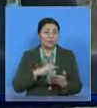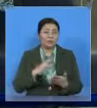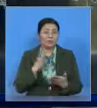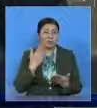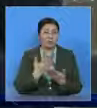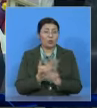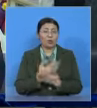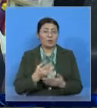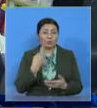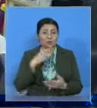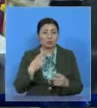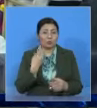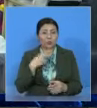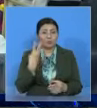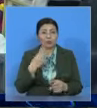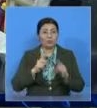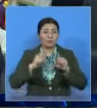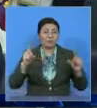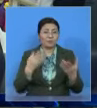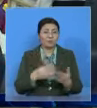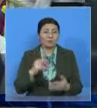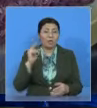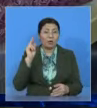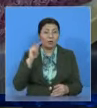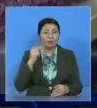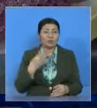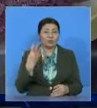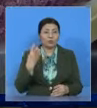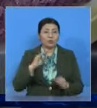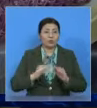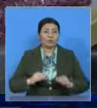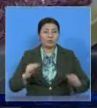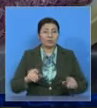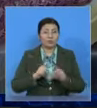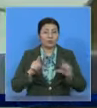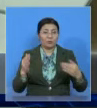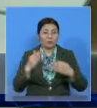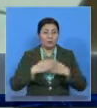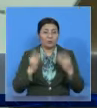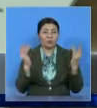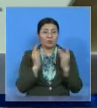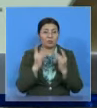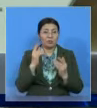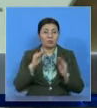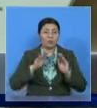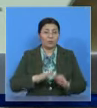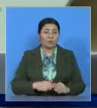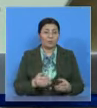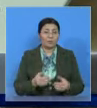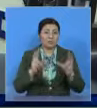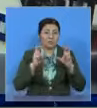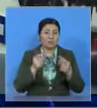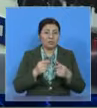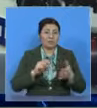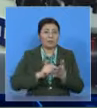номер 4. В настоящее время здесь обучаются более 400 детей. При школе функционирует интернат на 100 мест. Есть специализированные кабинеты